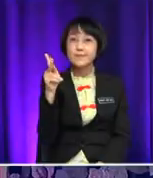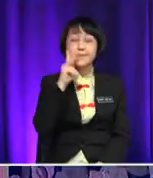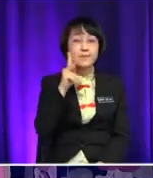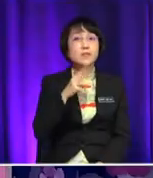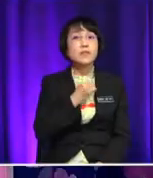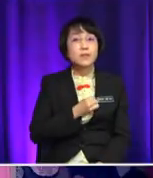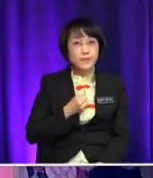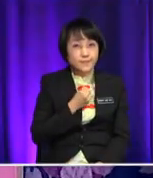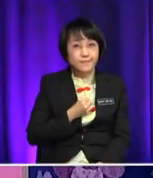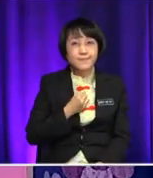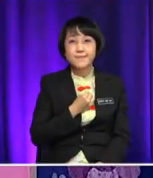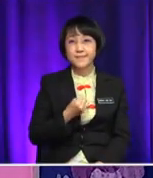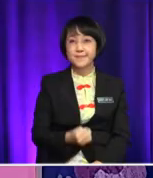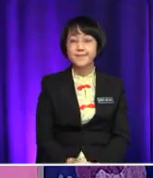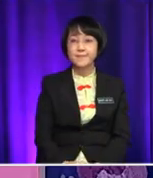Kakak